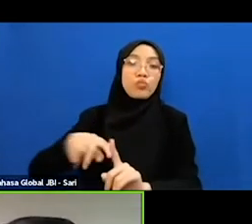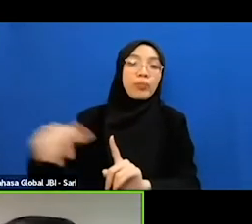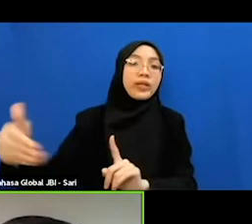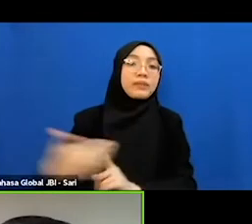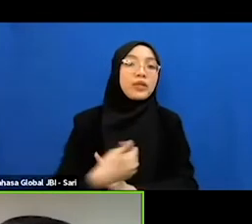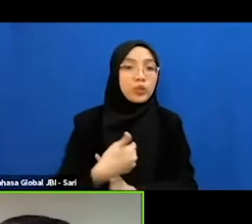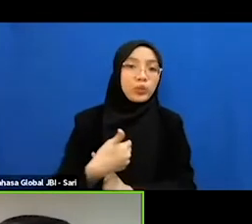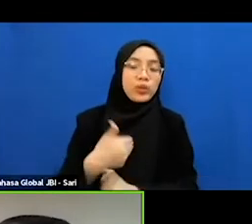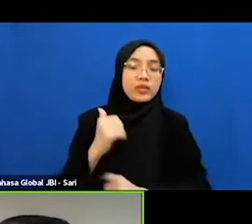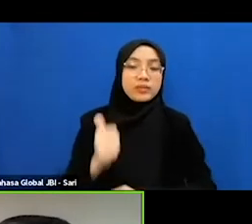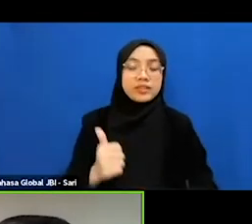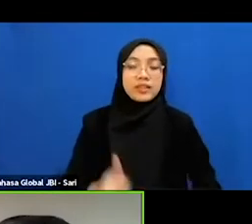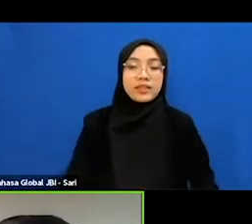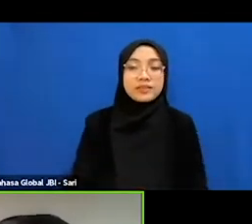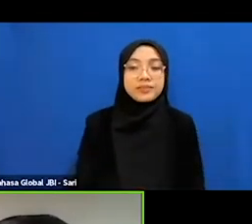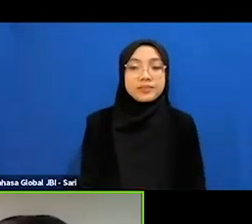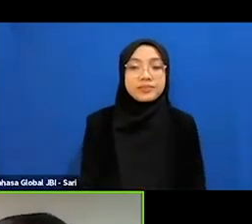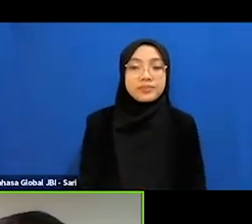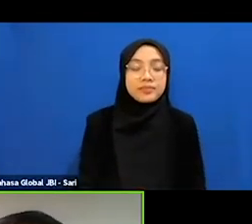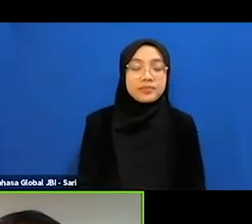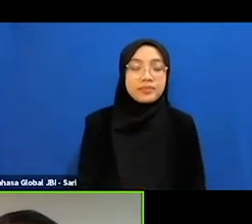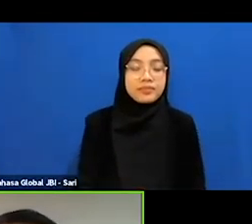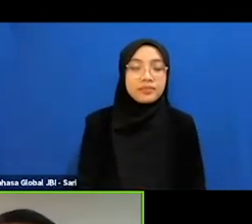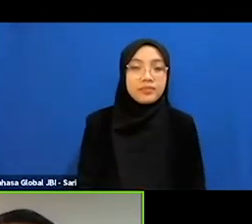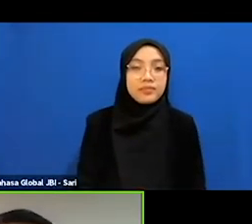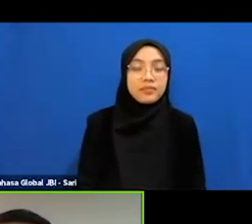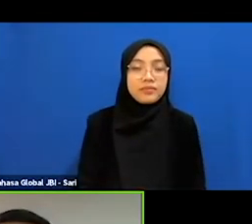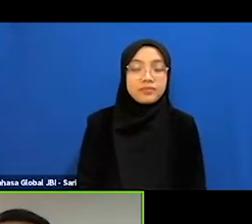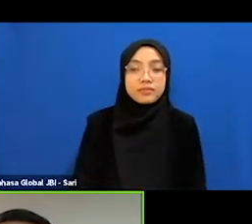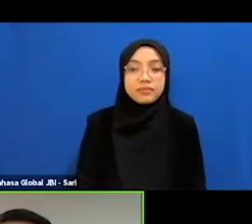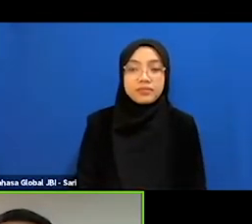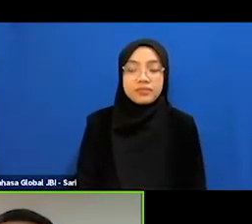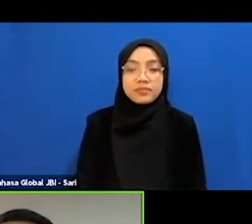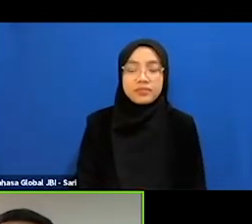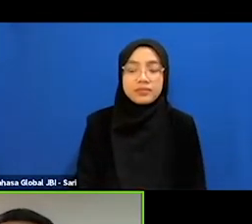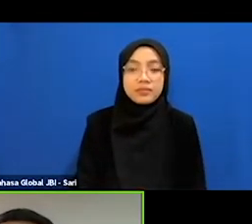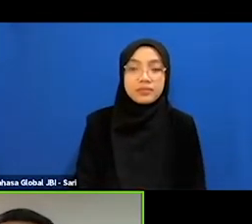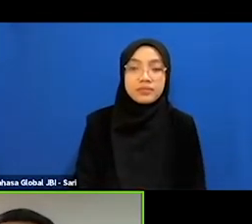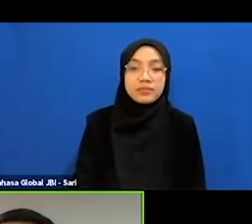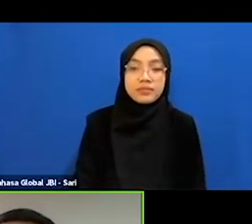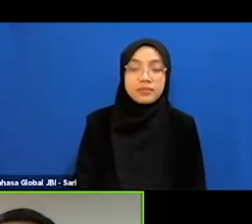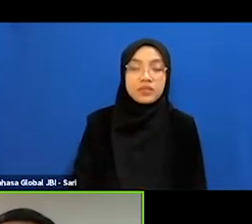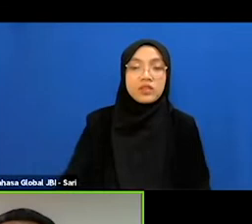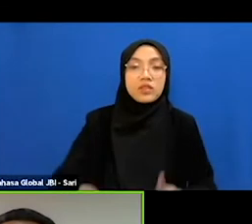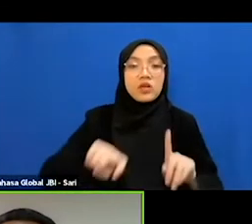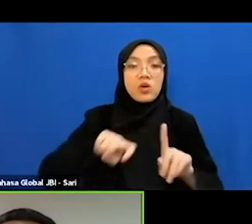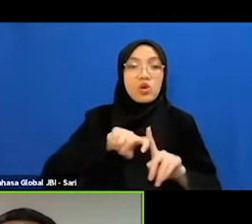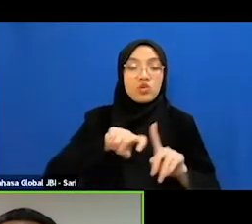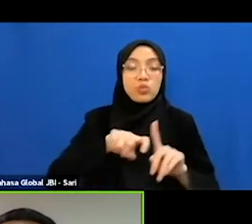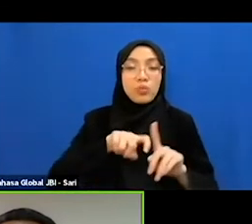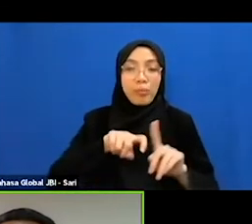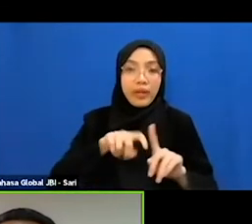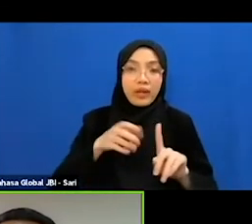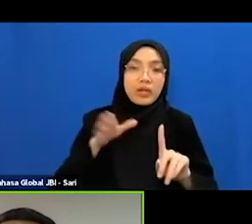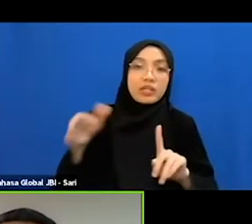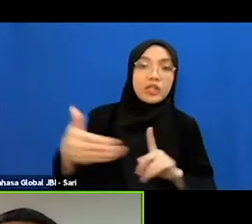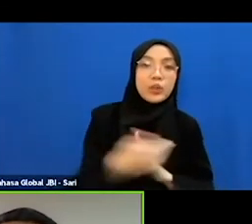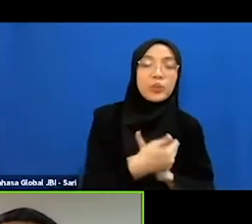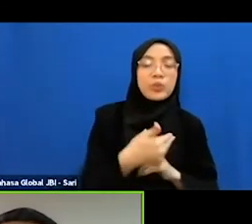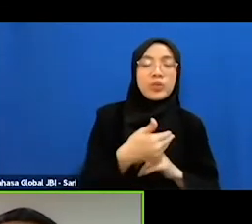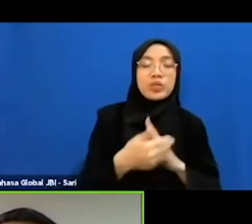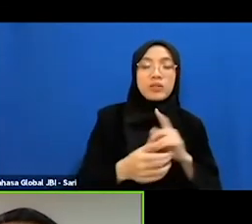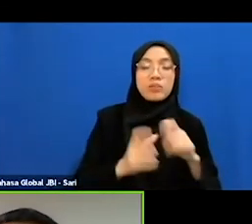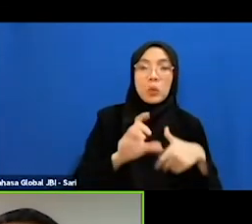nah perlu diketahui bahwa perlindungan konsumen itu yang bekerja